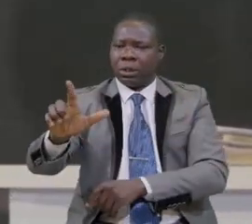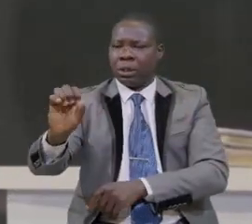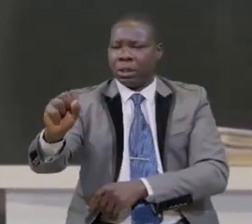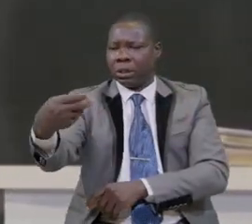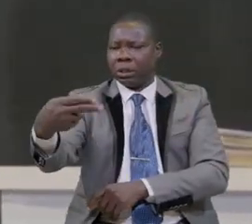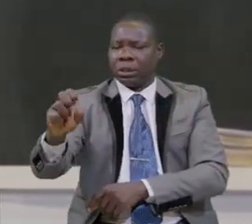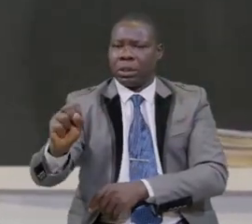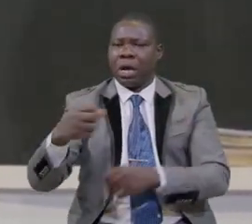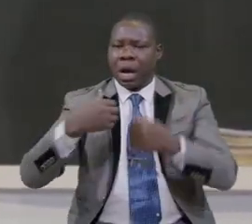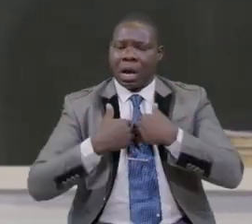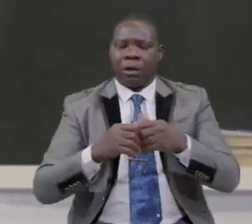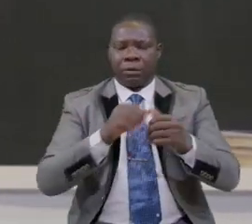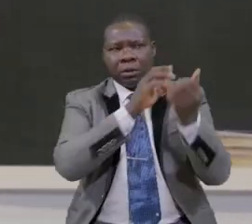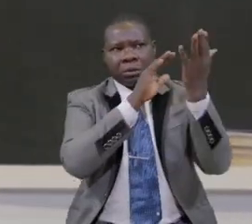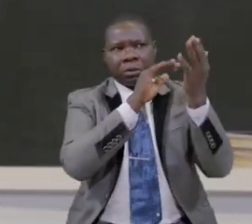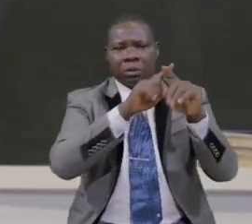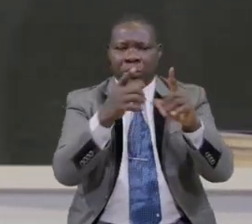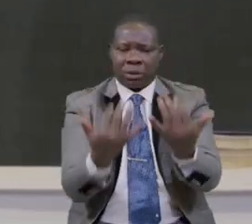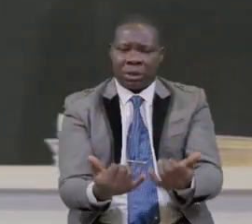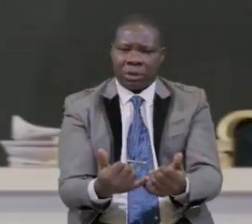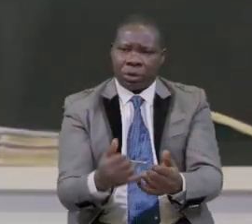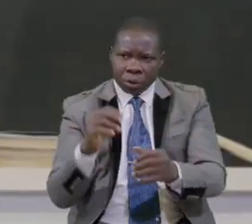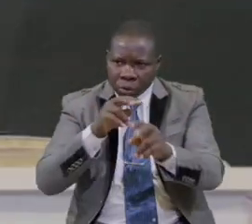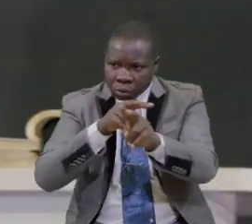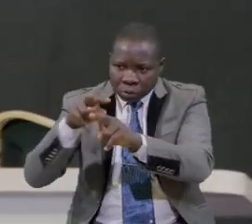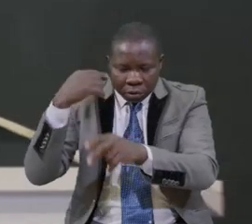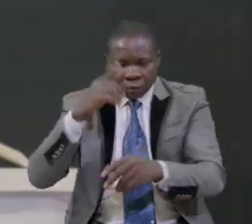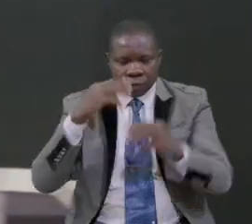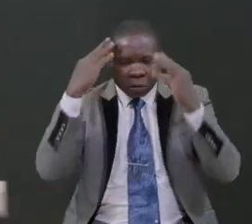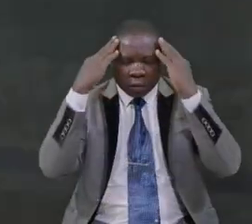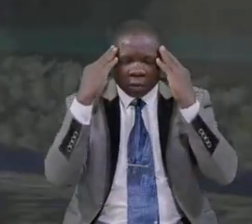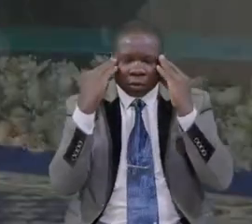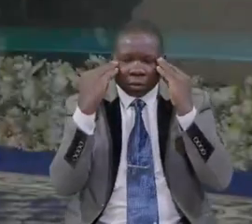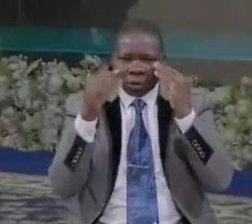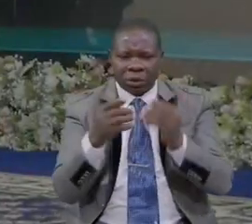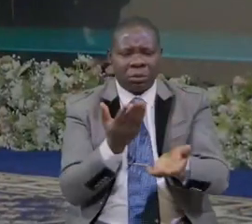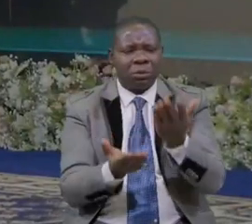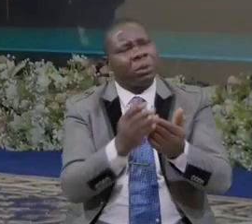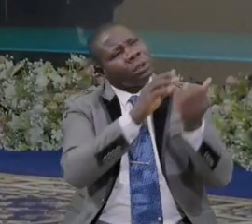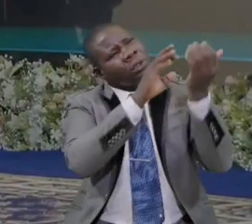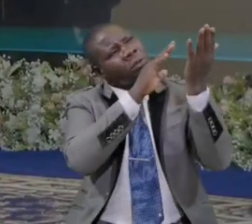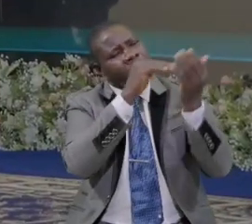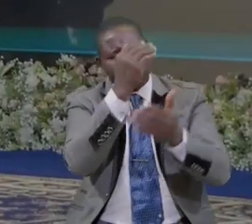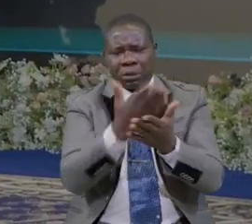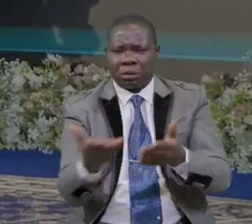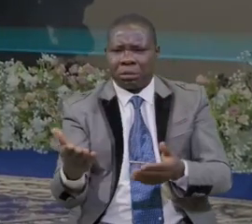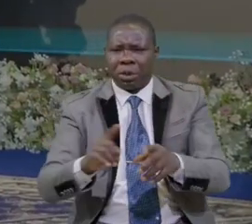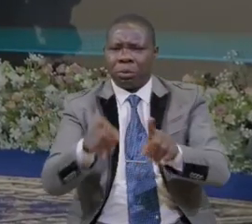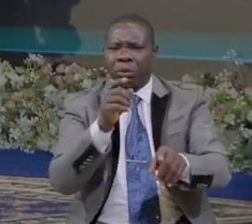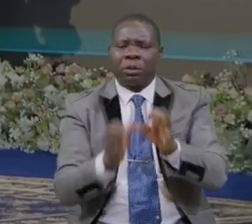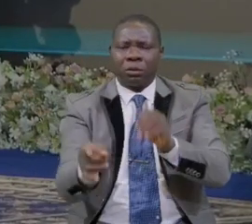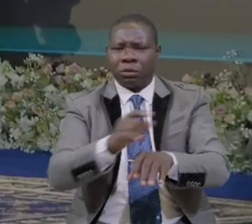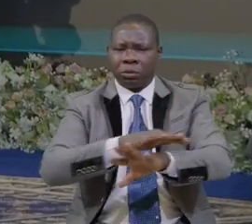attente. Maintenant, il cherchait une expérience. Vous pouvez espérer quelque chose, mais si vous